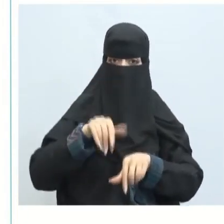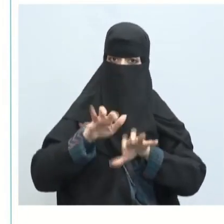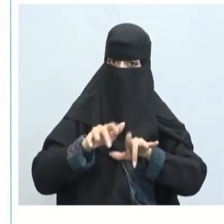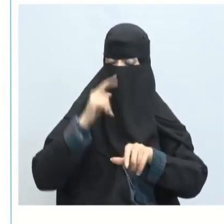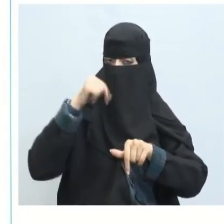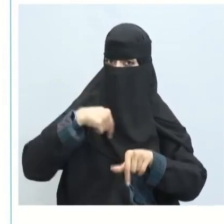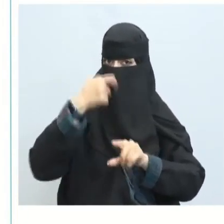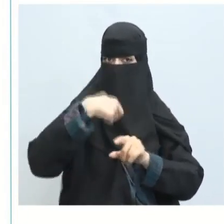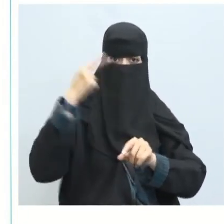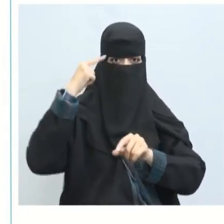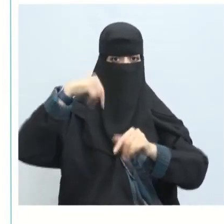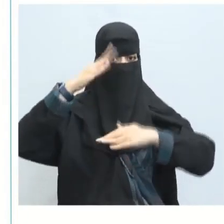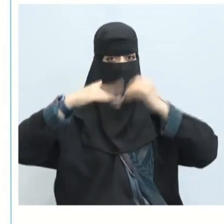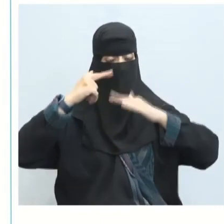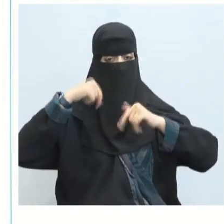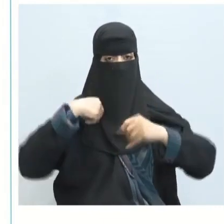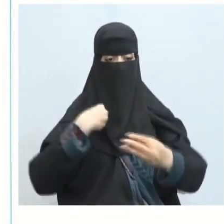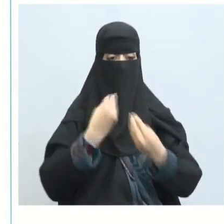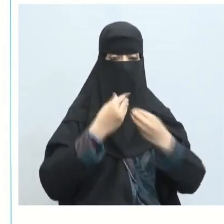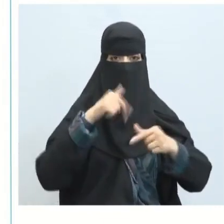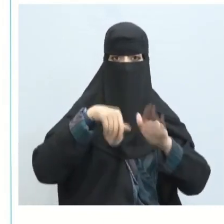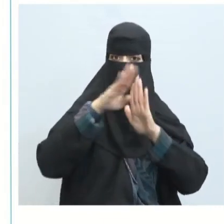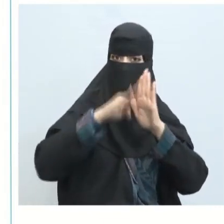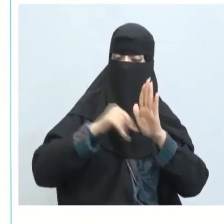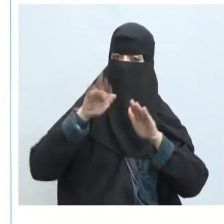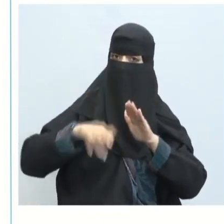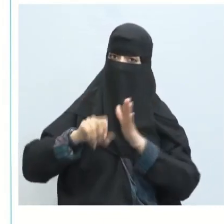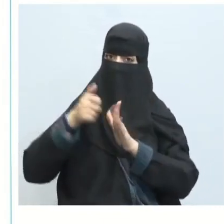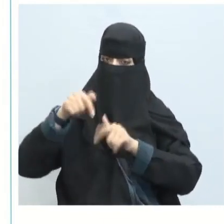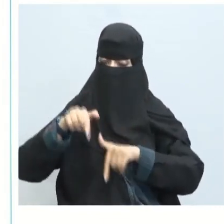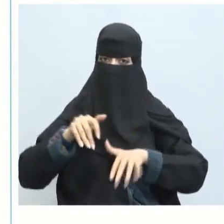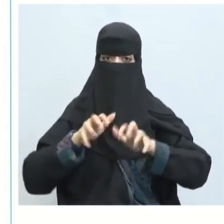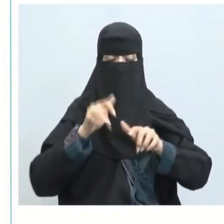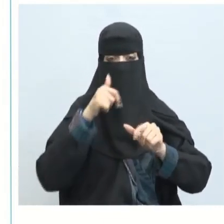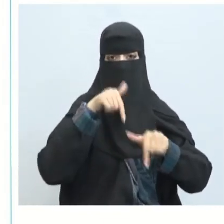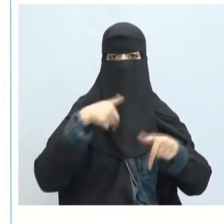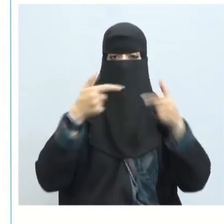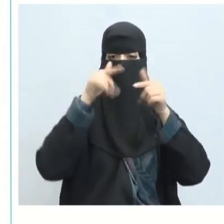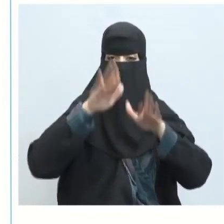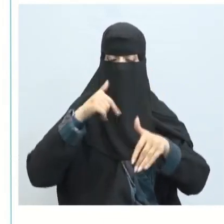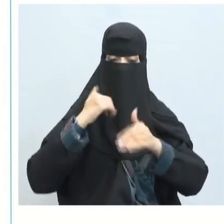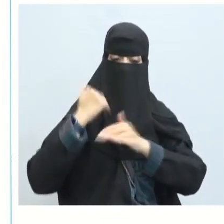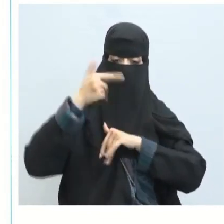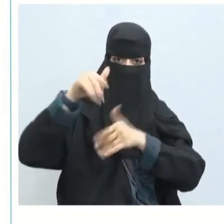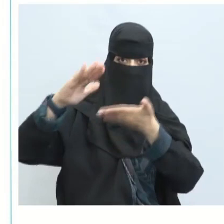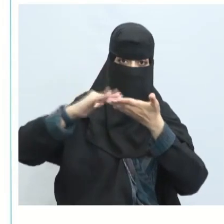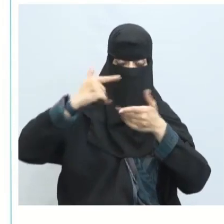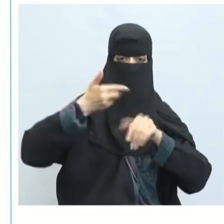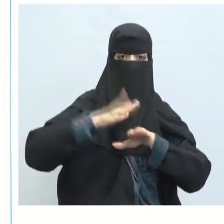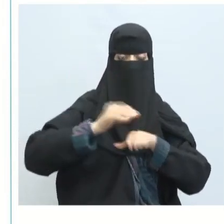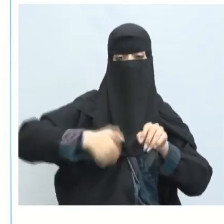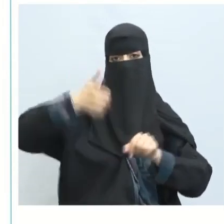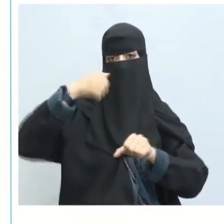حاسب وبالتالي لابد يك لديه القدره على التعامل مع البرامج الحديثه في السكرتاريه التي او في الاداره تساعده على